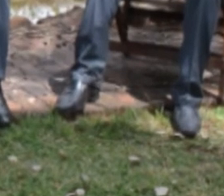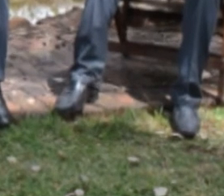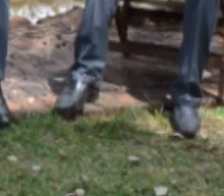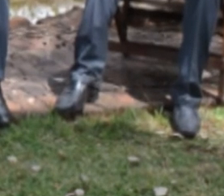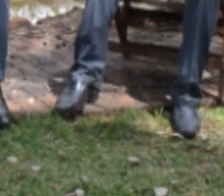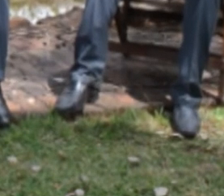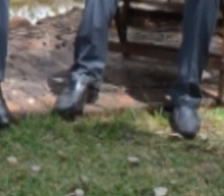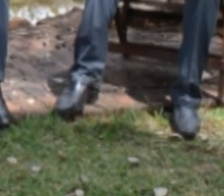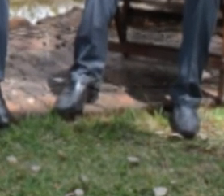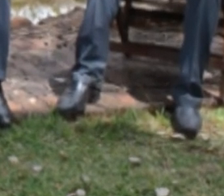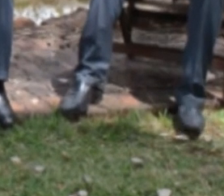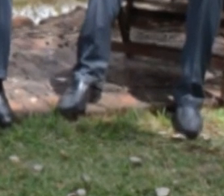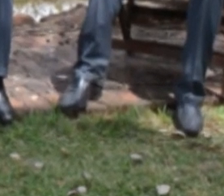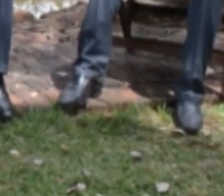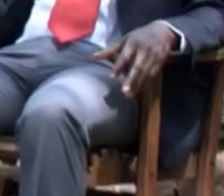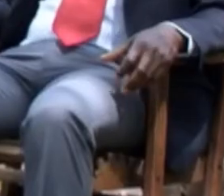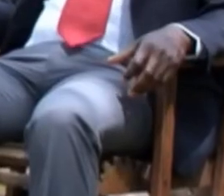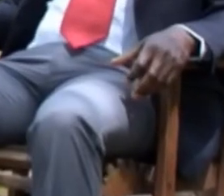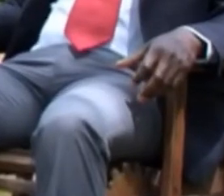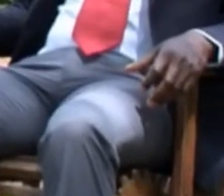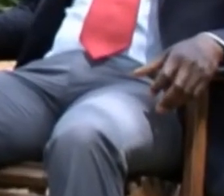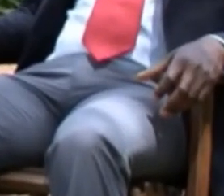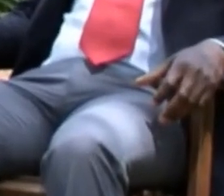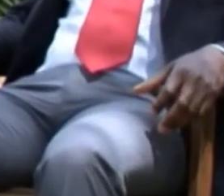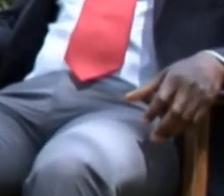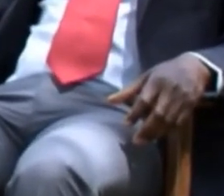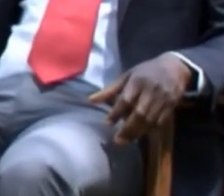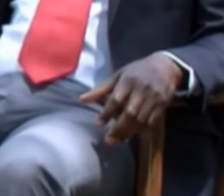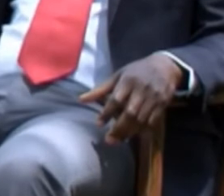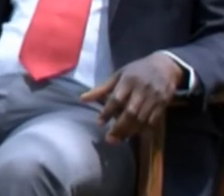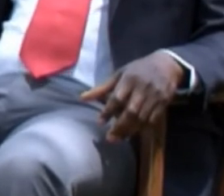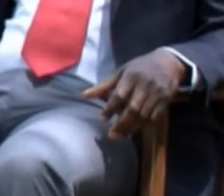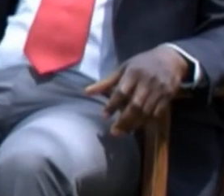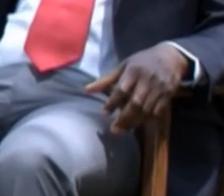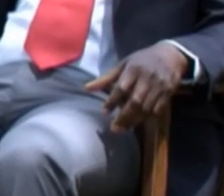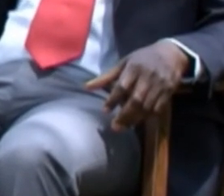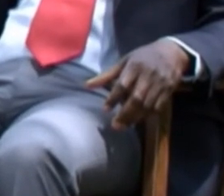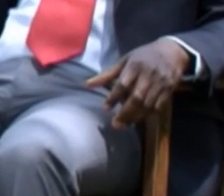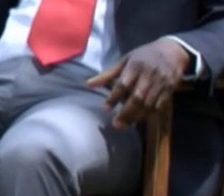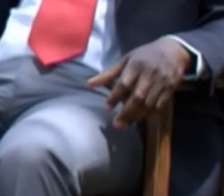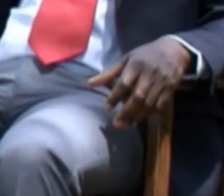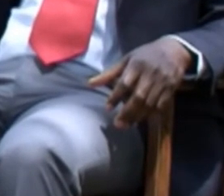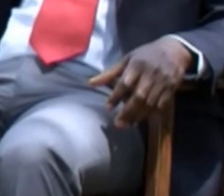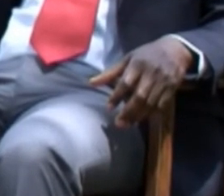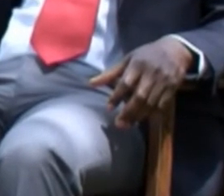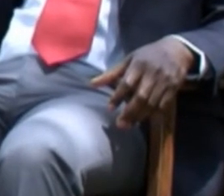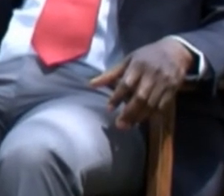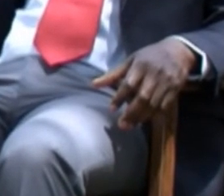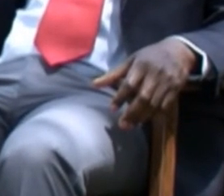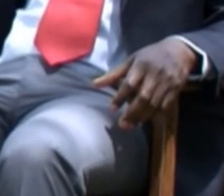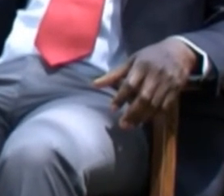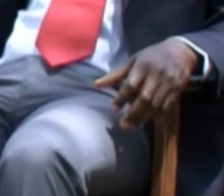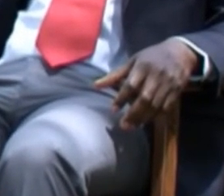Jesu anouya nekukasika Kana tichimu na mata